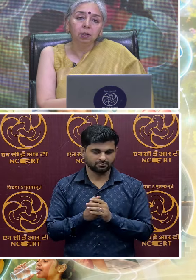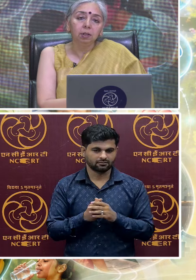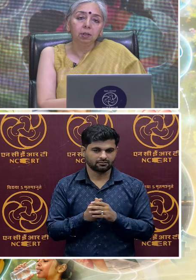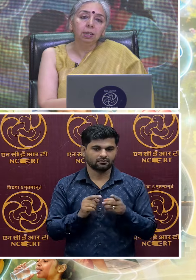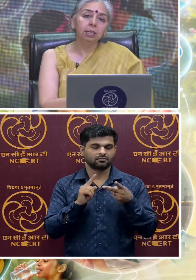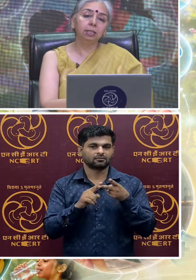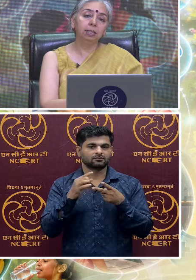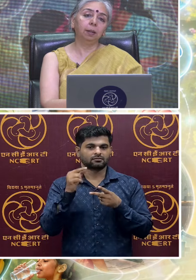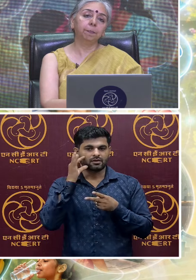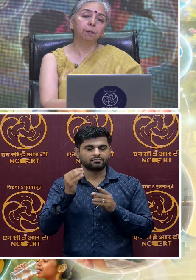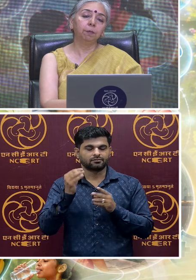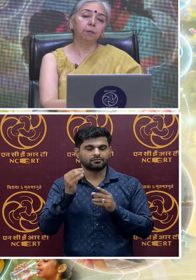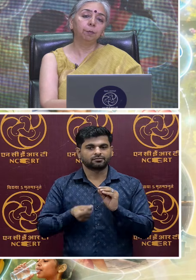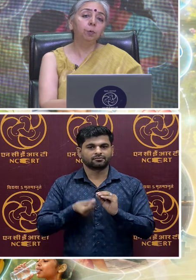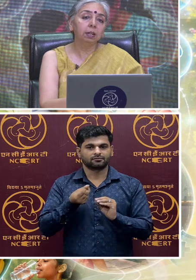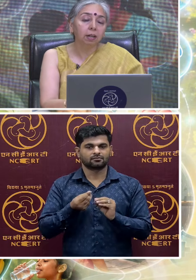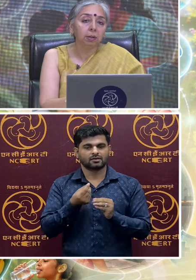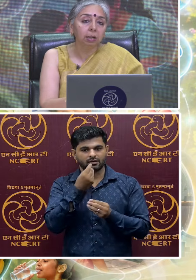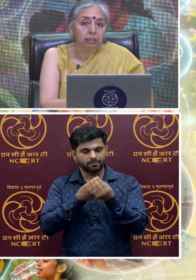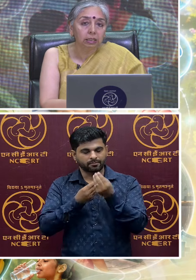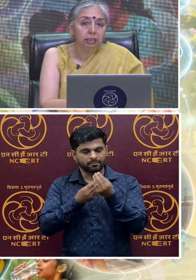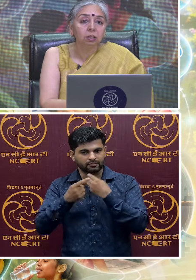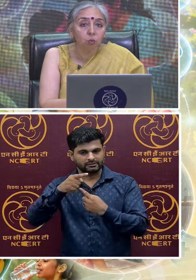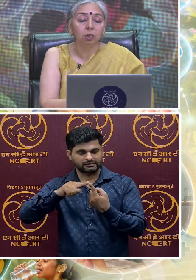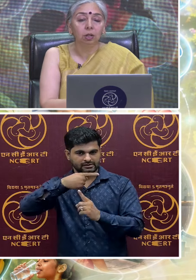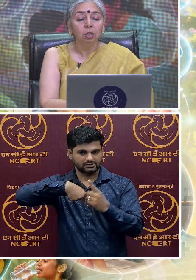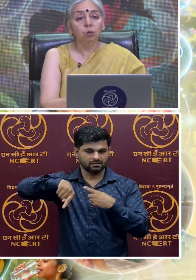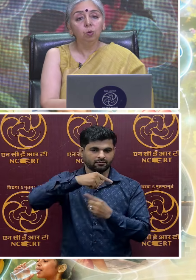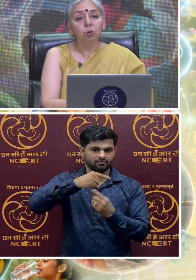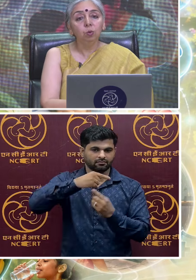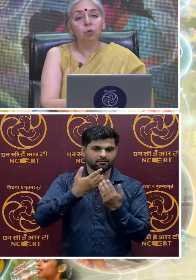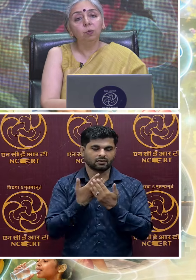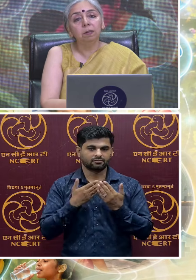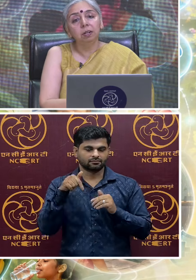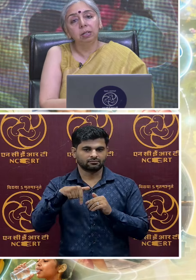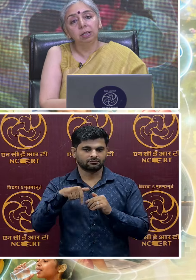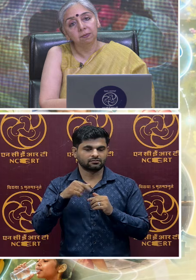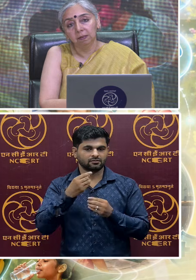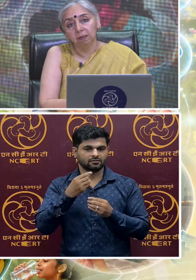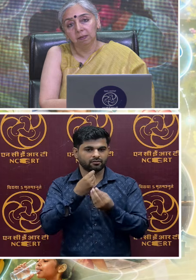most important thing is food environment in the school. So school food